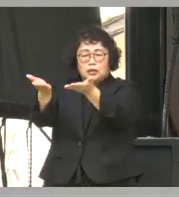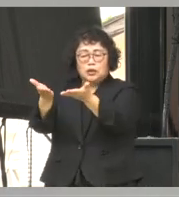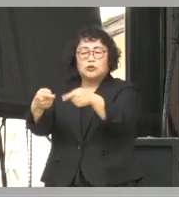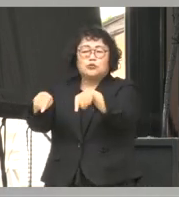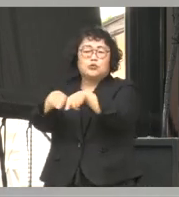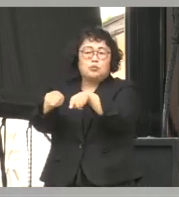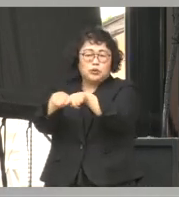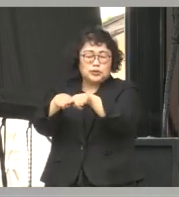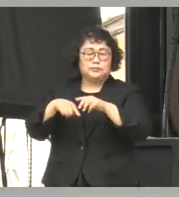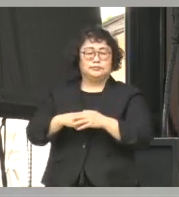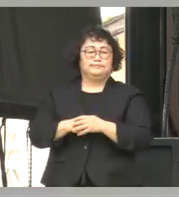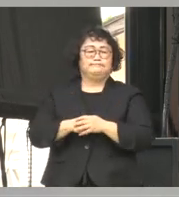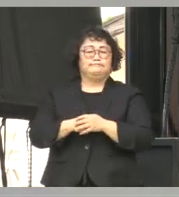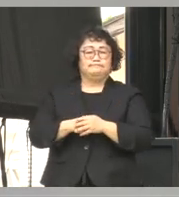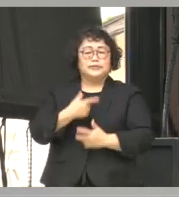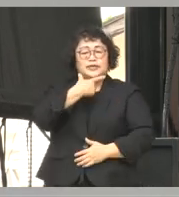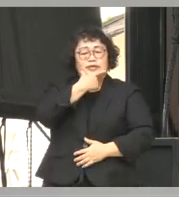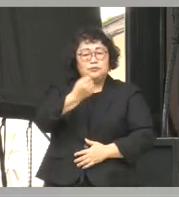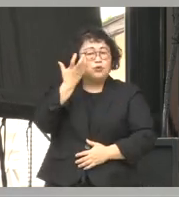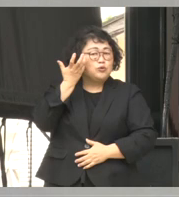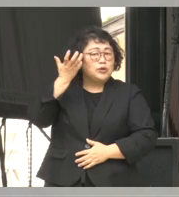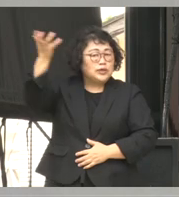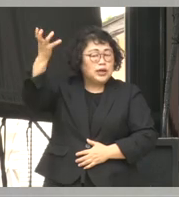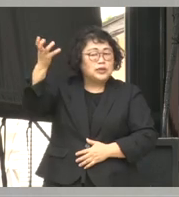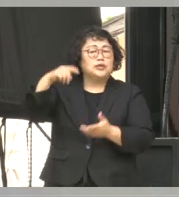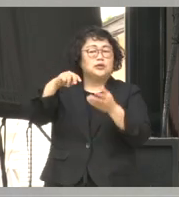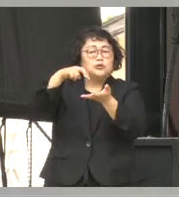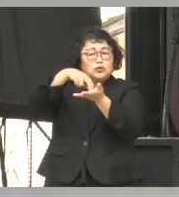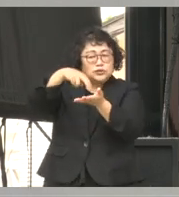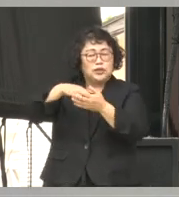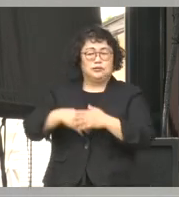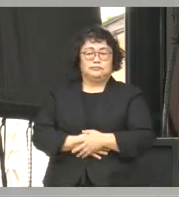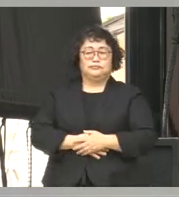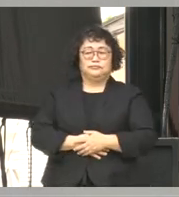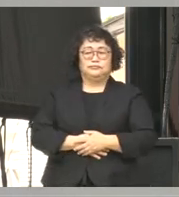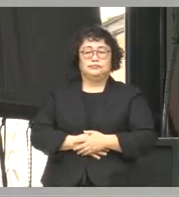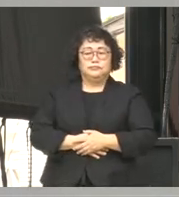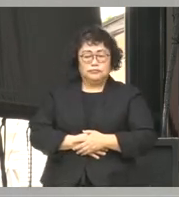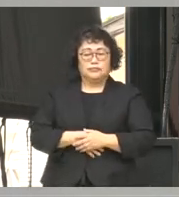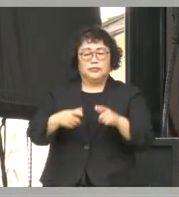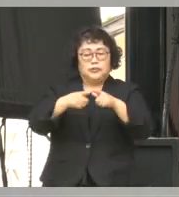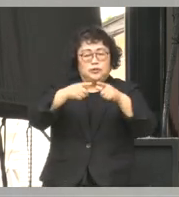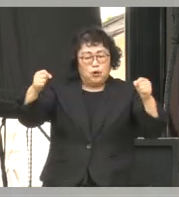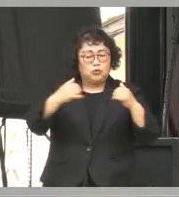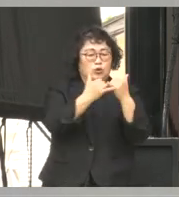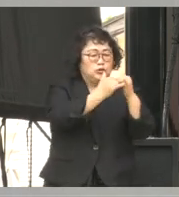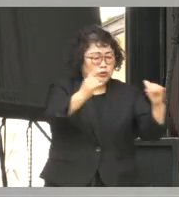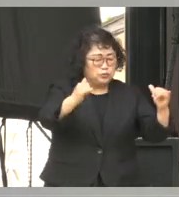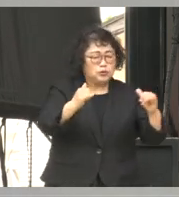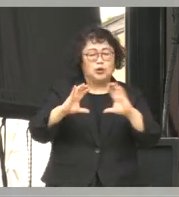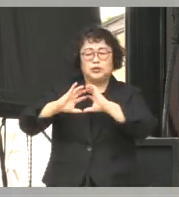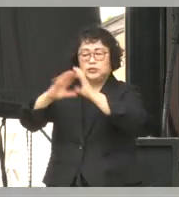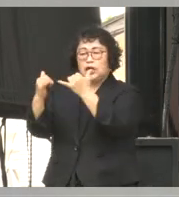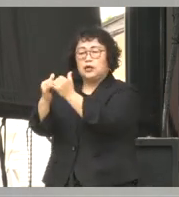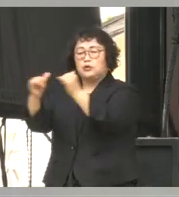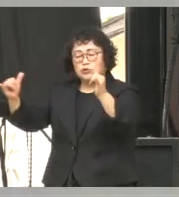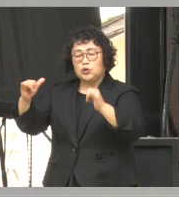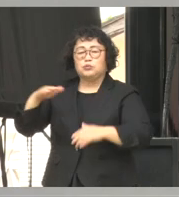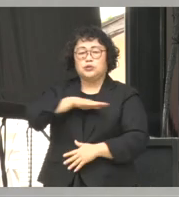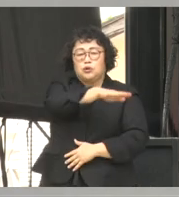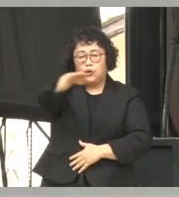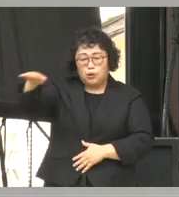に希望の光として日本の人々世界の人々